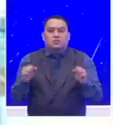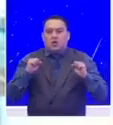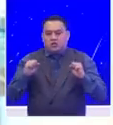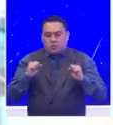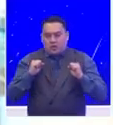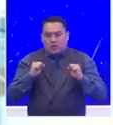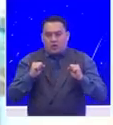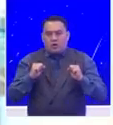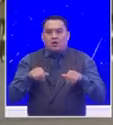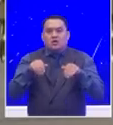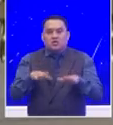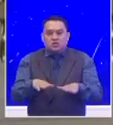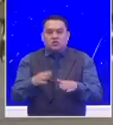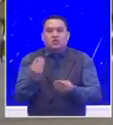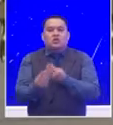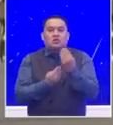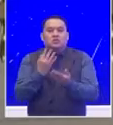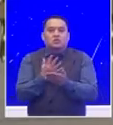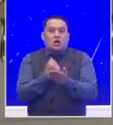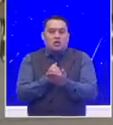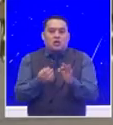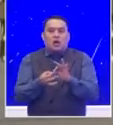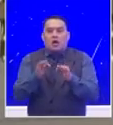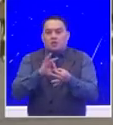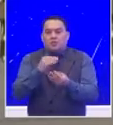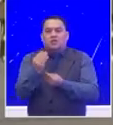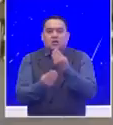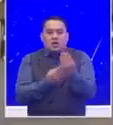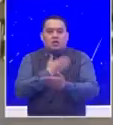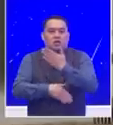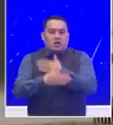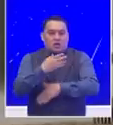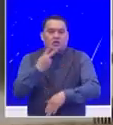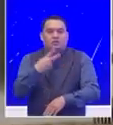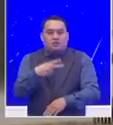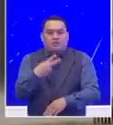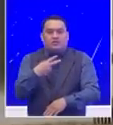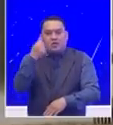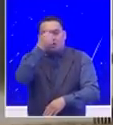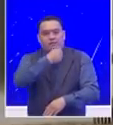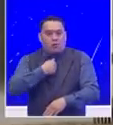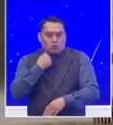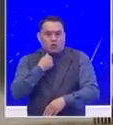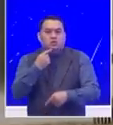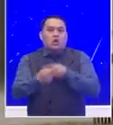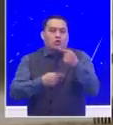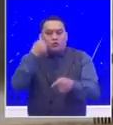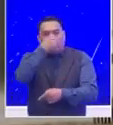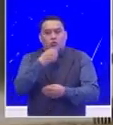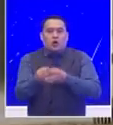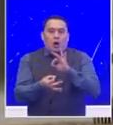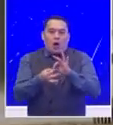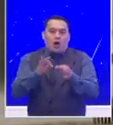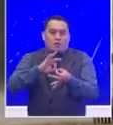спортсменов. МОК решил, что игры сохранят название Олимпийских и Паралимпийских игр Токио 2020. В следующем году Олимпиада